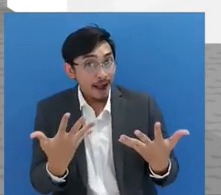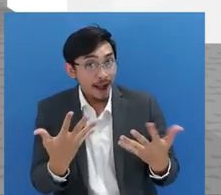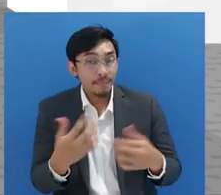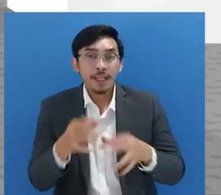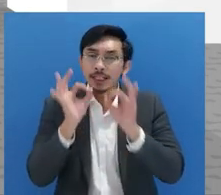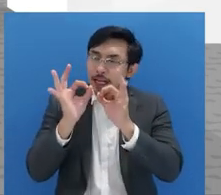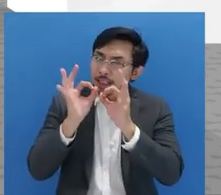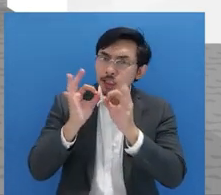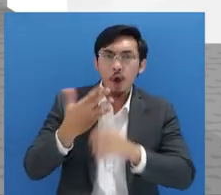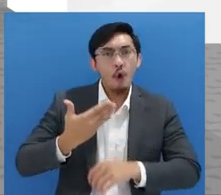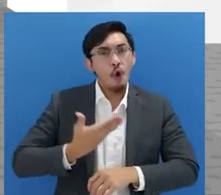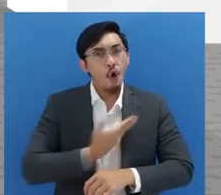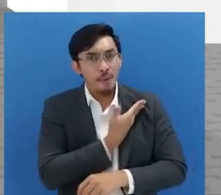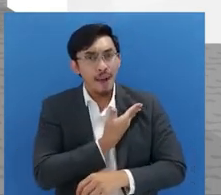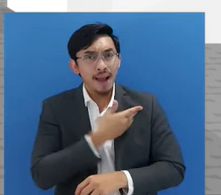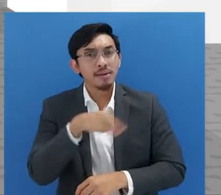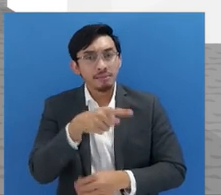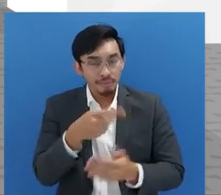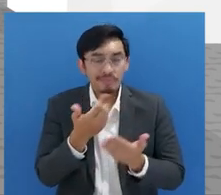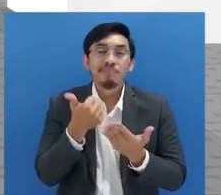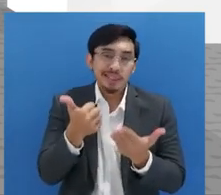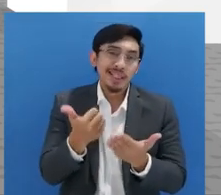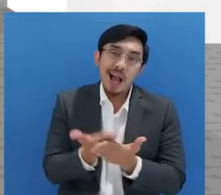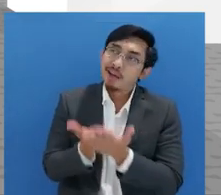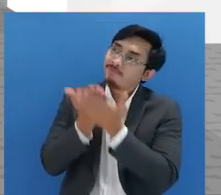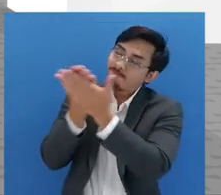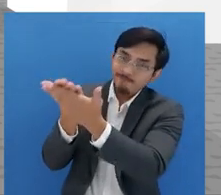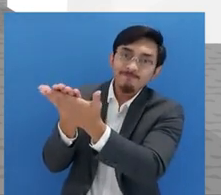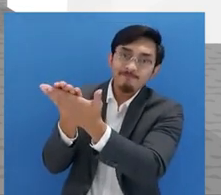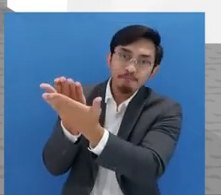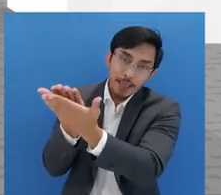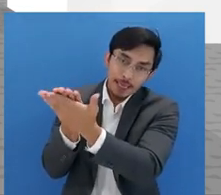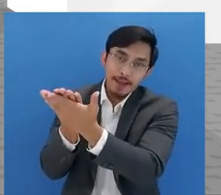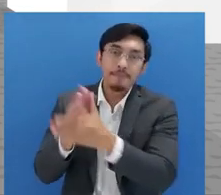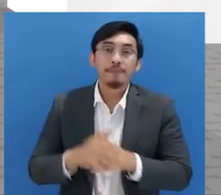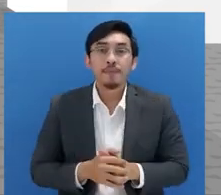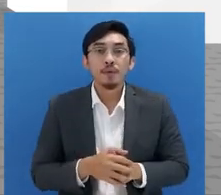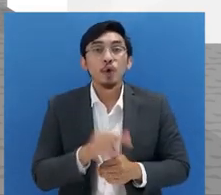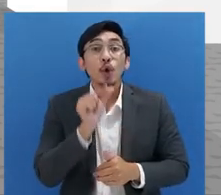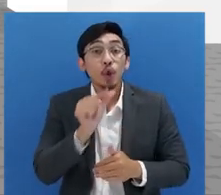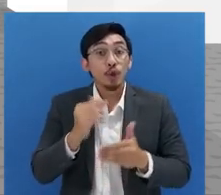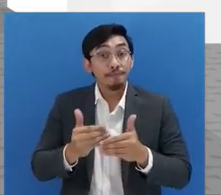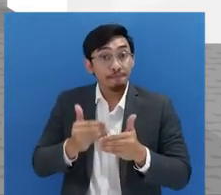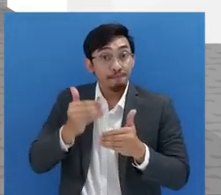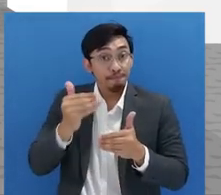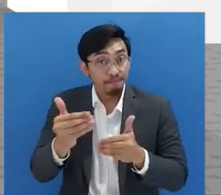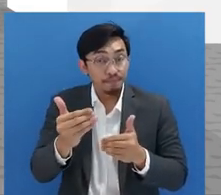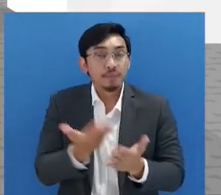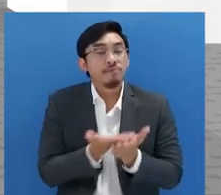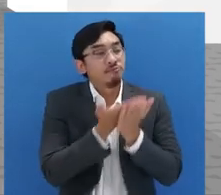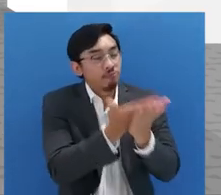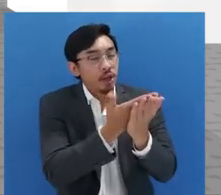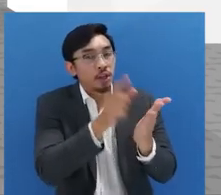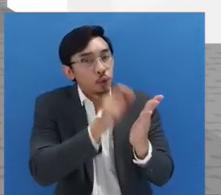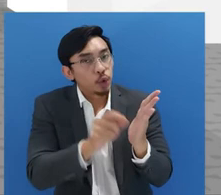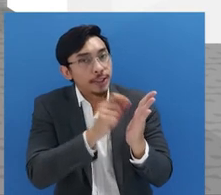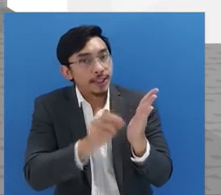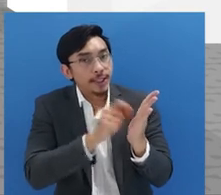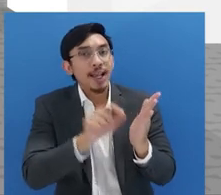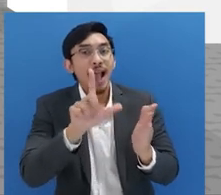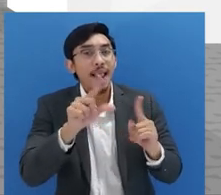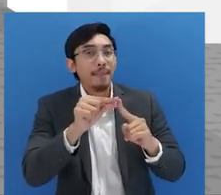saksi dan atau korban yang bersangkutan dapat melakukan permohonan. Untuk selanjutnya, diajukan secara tertulis kepada